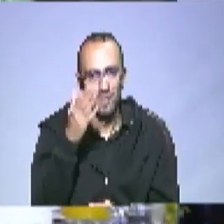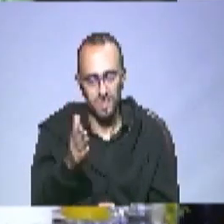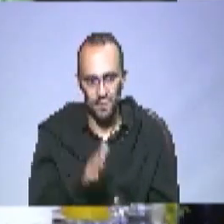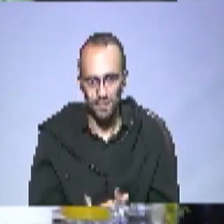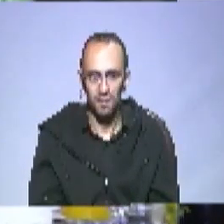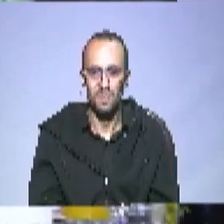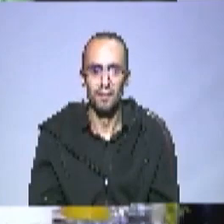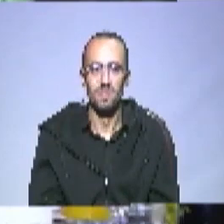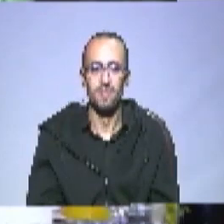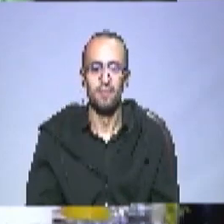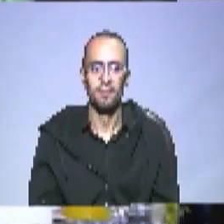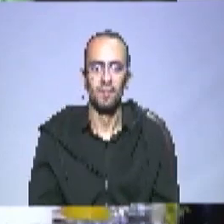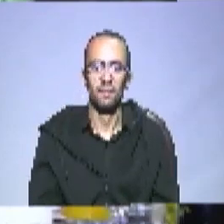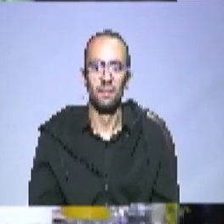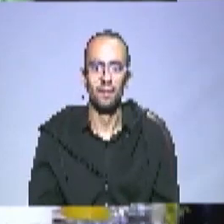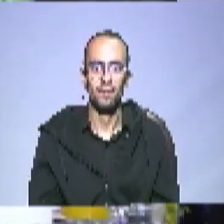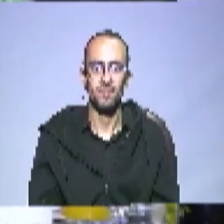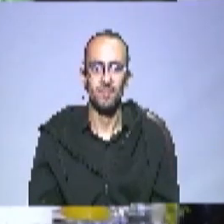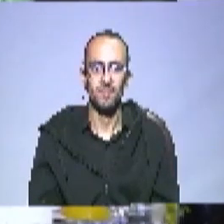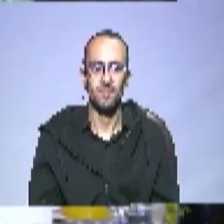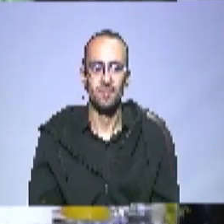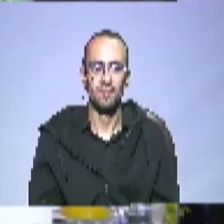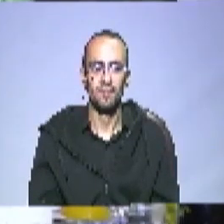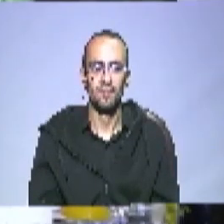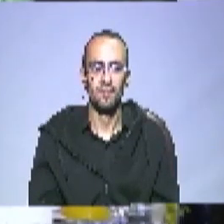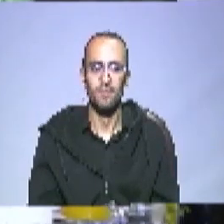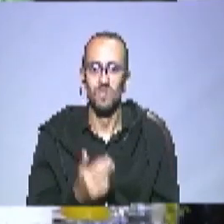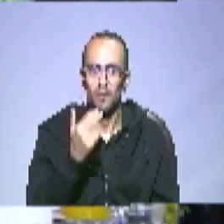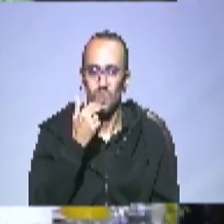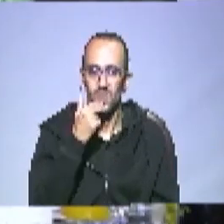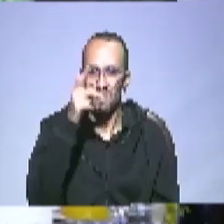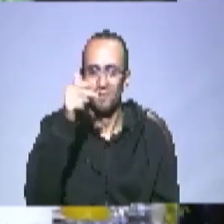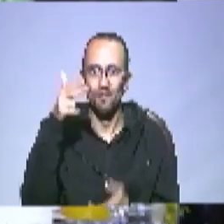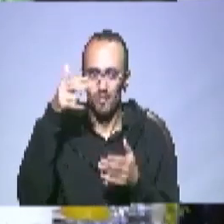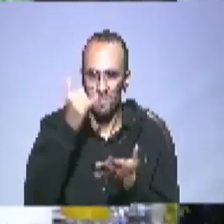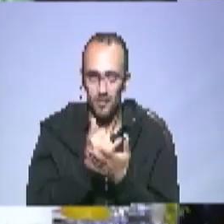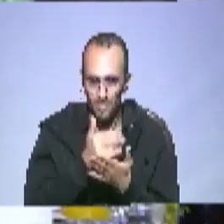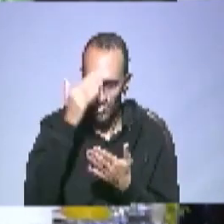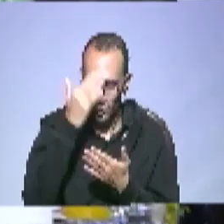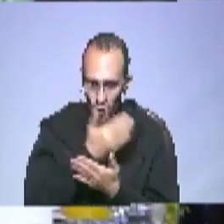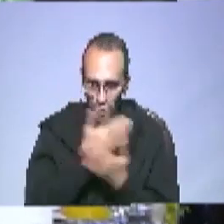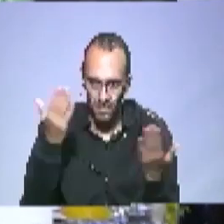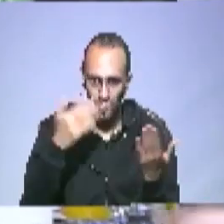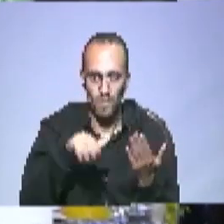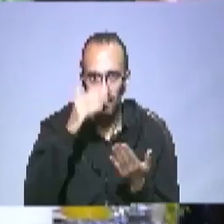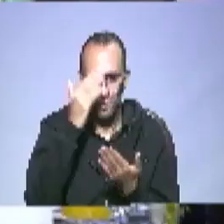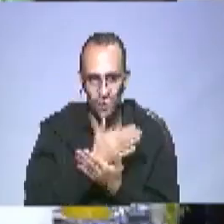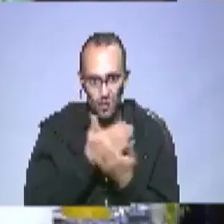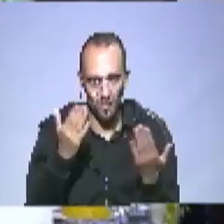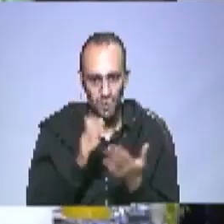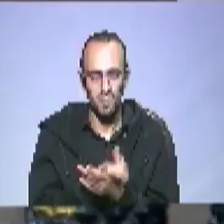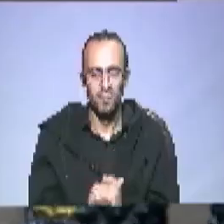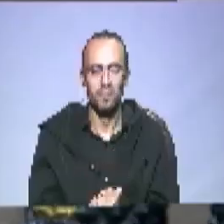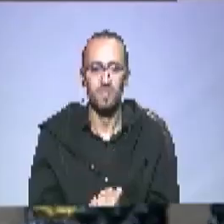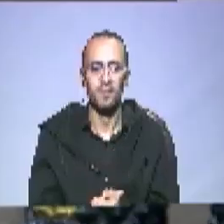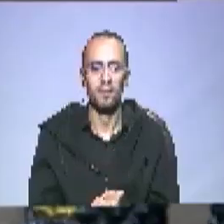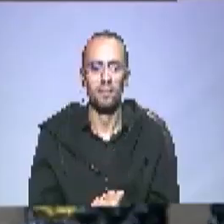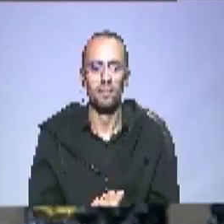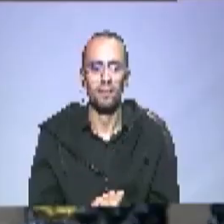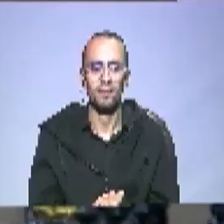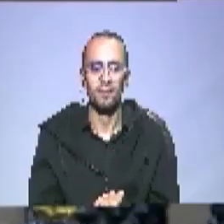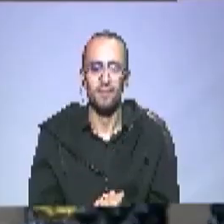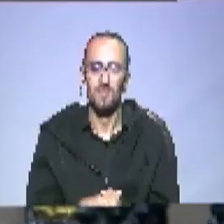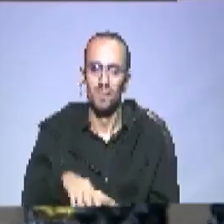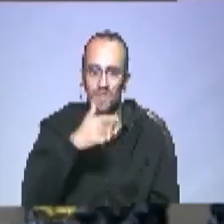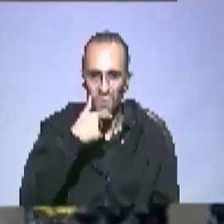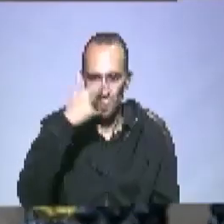وبشكر حنين على الملحوظه الحلوه، واندرو صديق البرنامج، وكل اصدقائنا. احنا بنشكرك جدا، بشكرك جدا. دايما مبدع. كل سنه